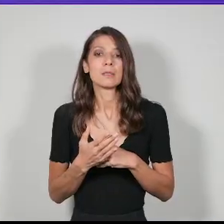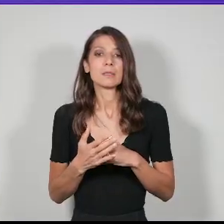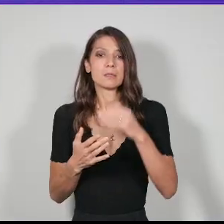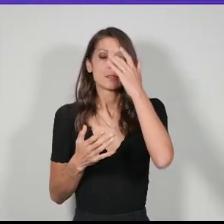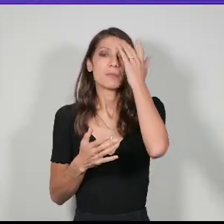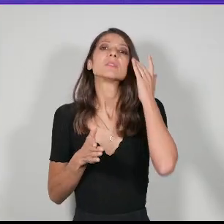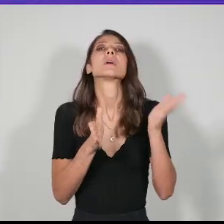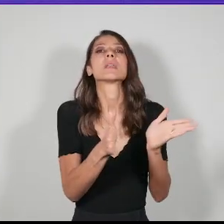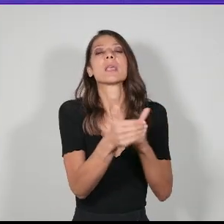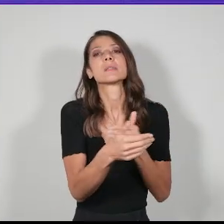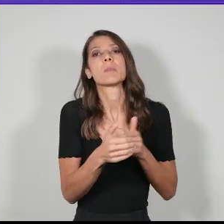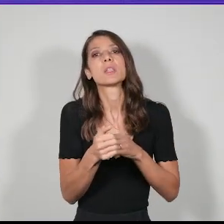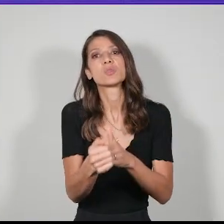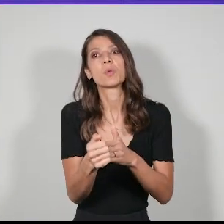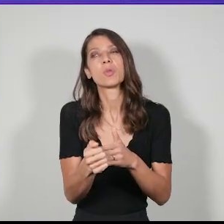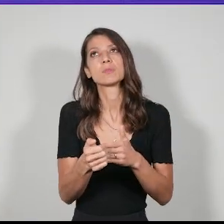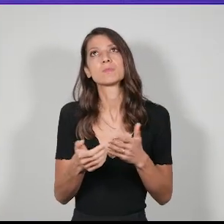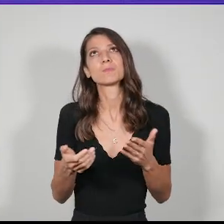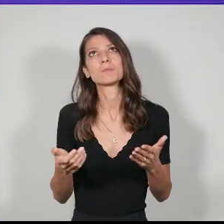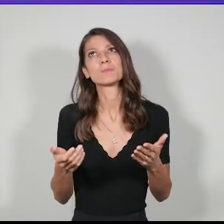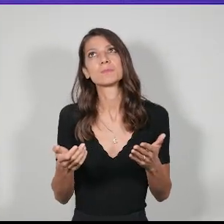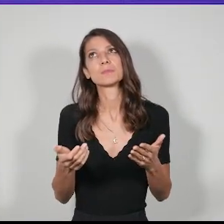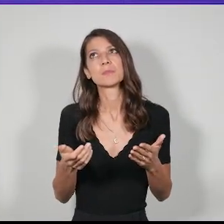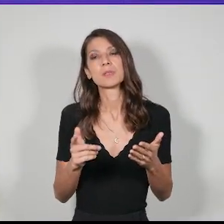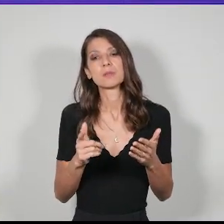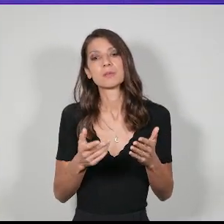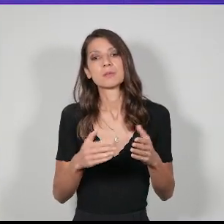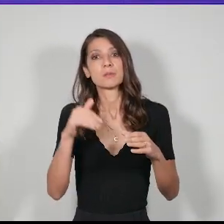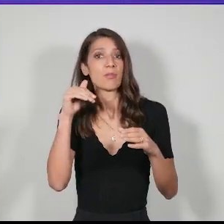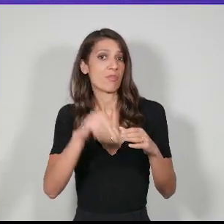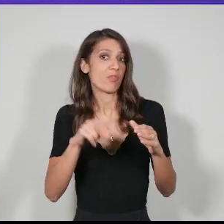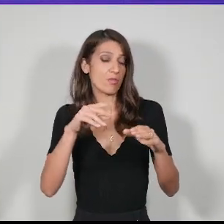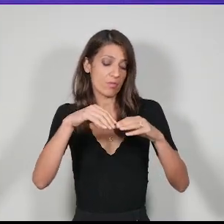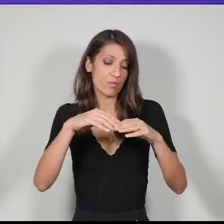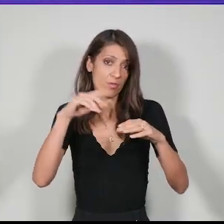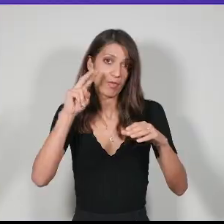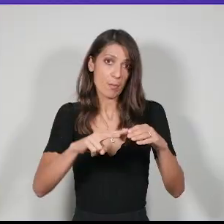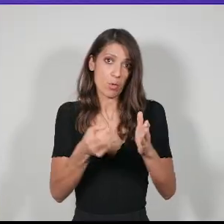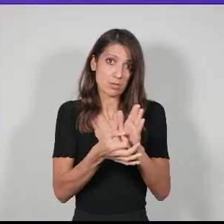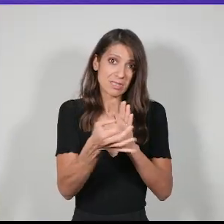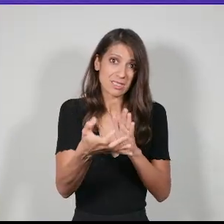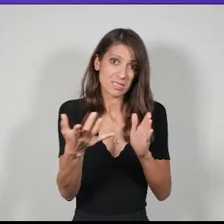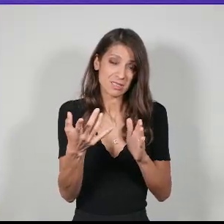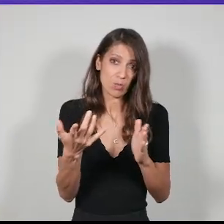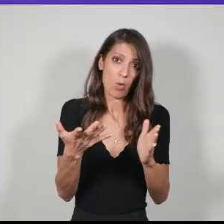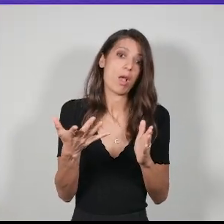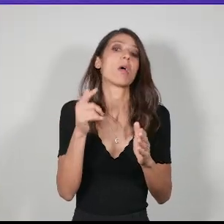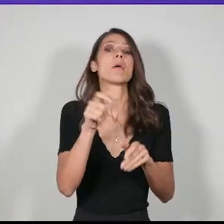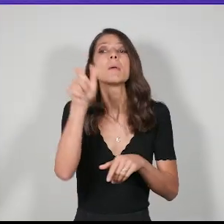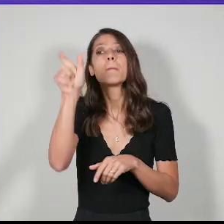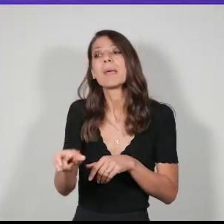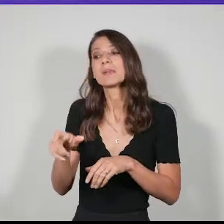case management, effectivement, il amène à redéfinir profondément, il me semble, la relation avec la